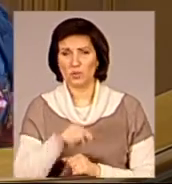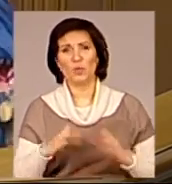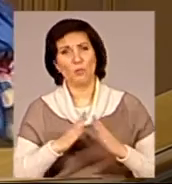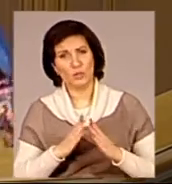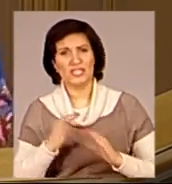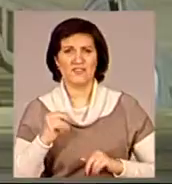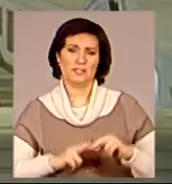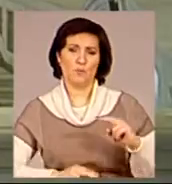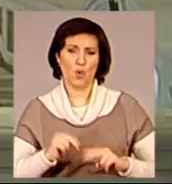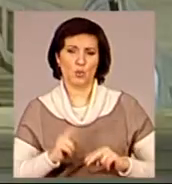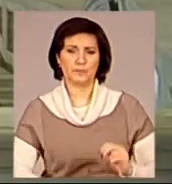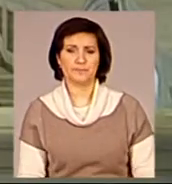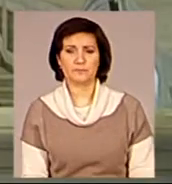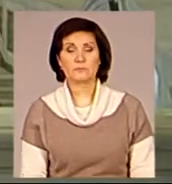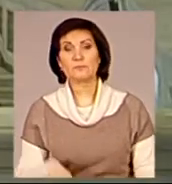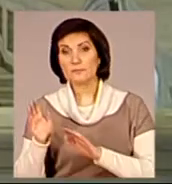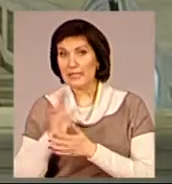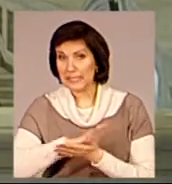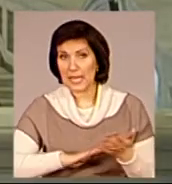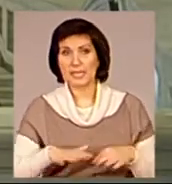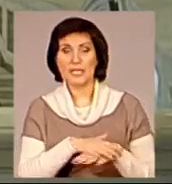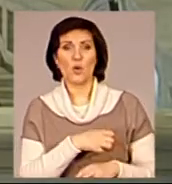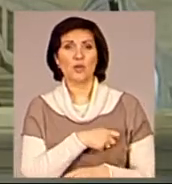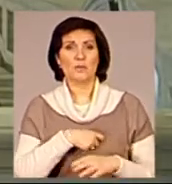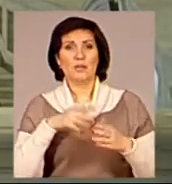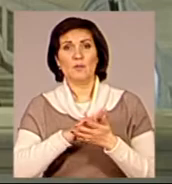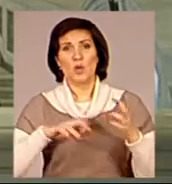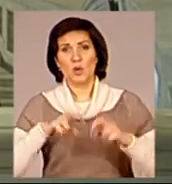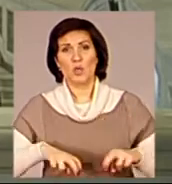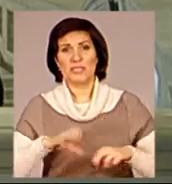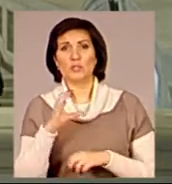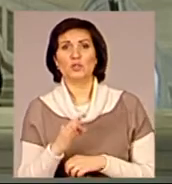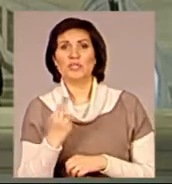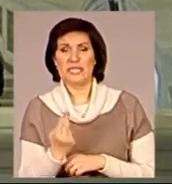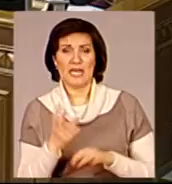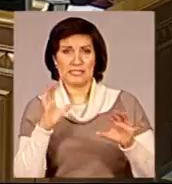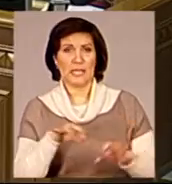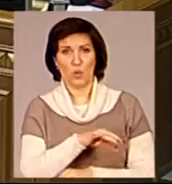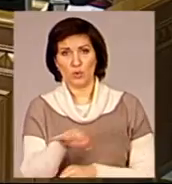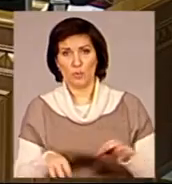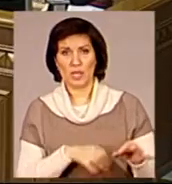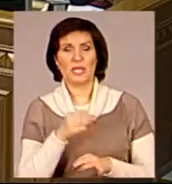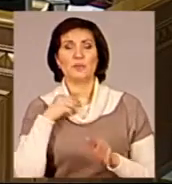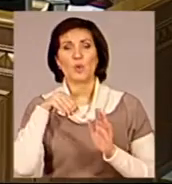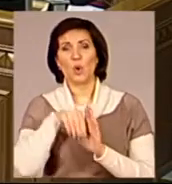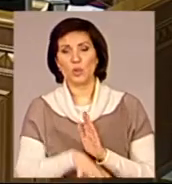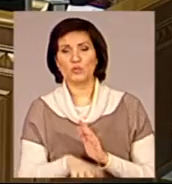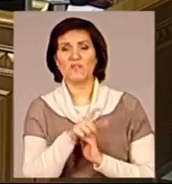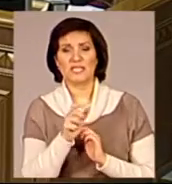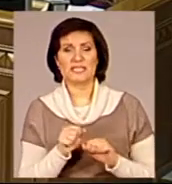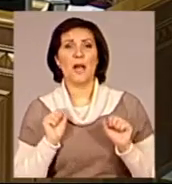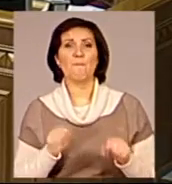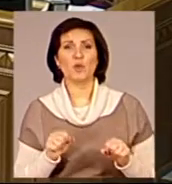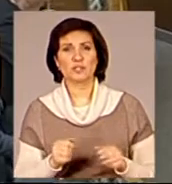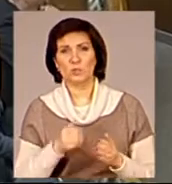будинків і споруд. Далі народні обранці продовжили розгляд соціальних законопроєктів. Зокрема, вони проголосували за